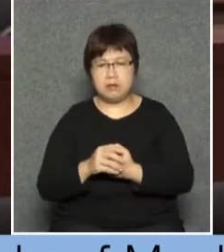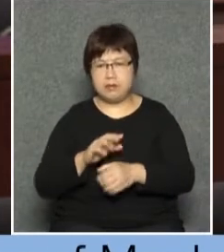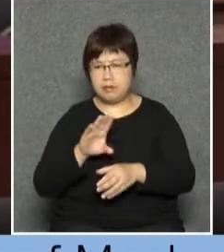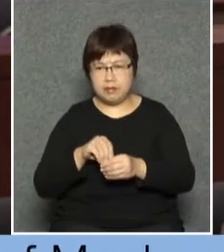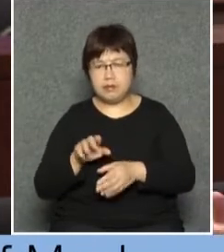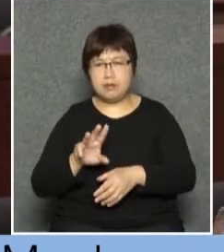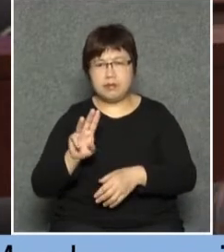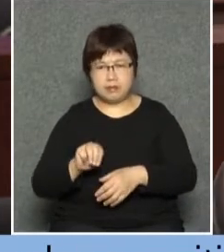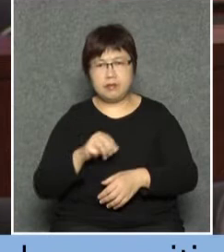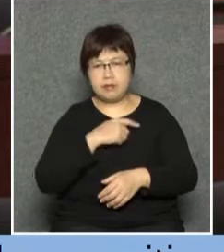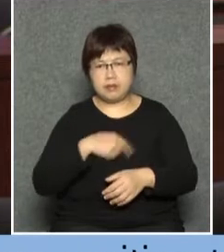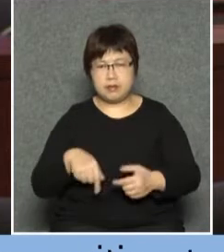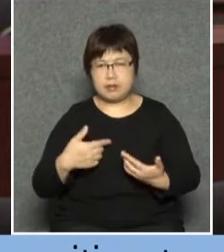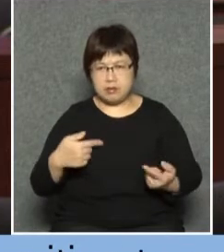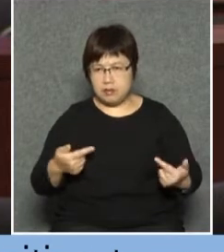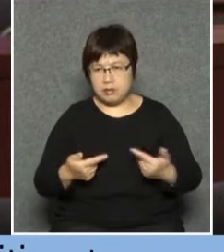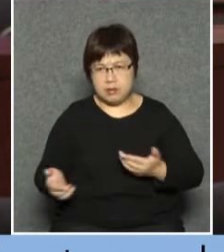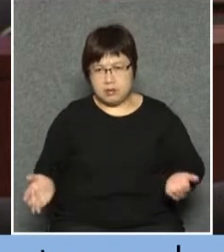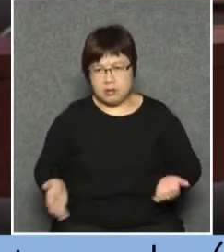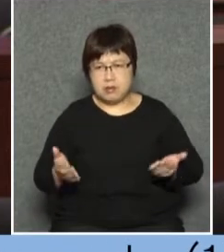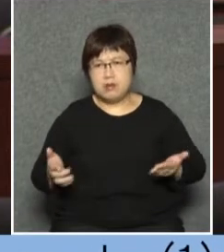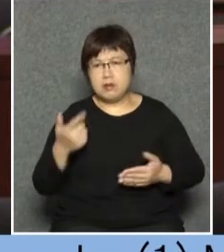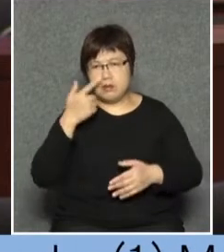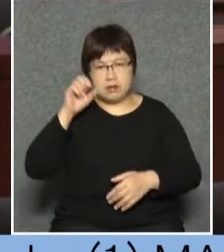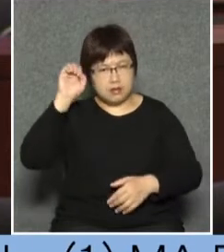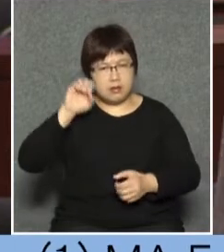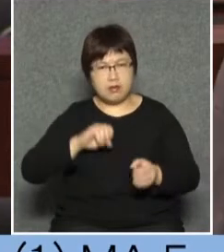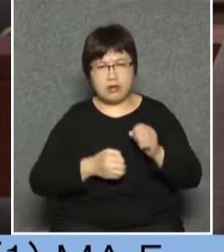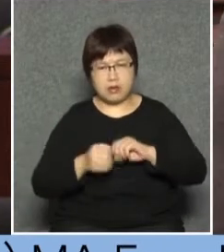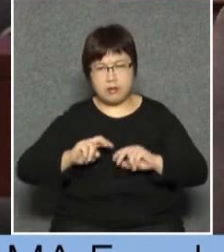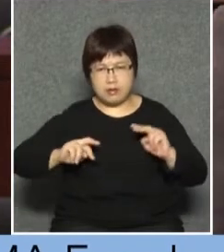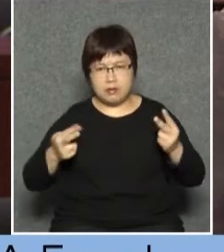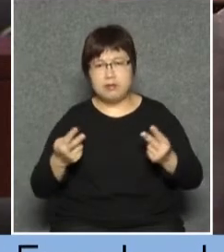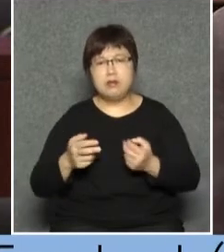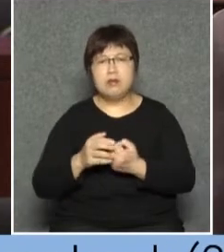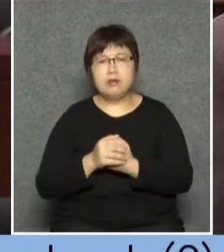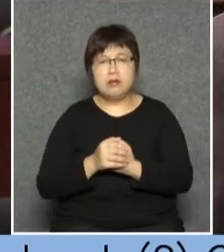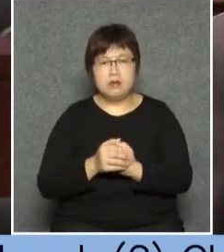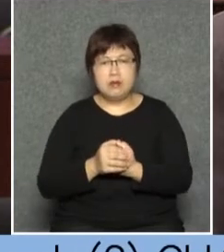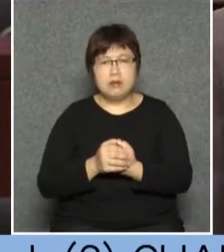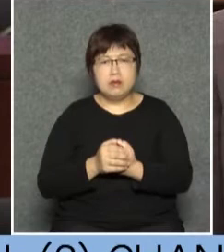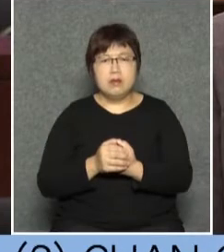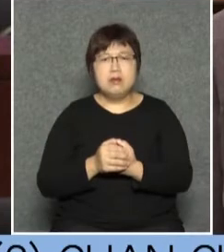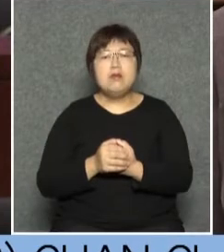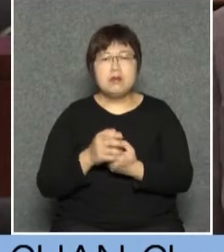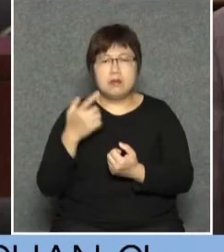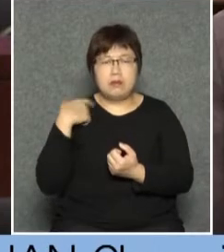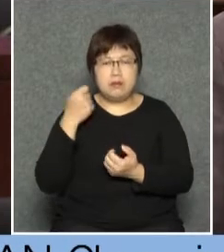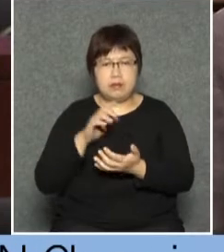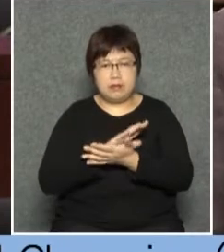议员，他一直在这推动这个创新科技发展的。那呢这几年亦都有一